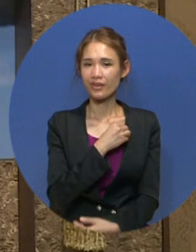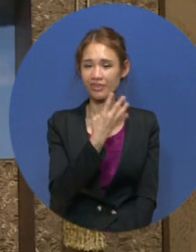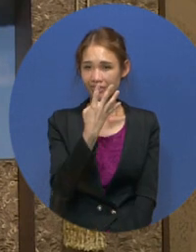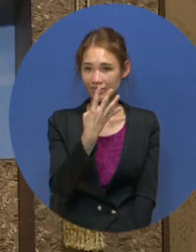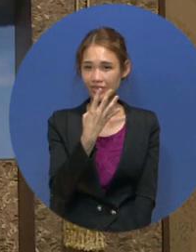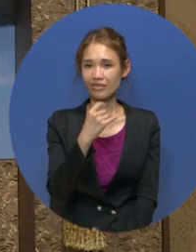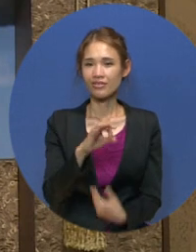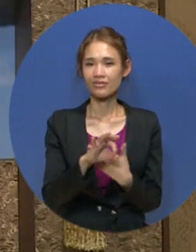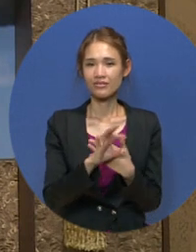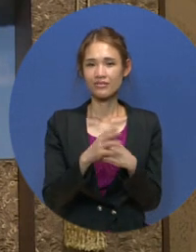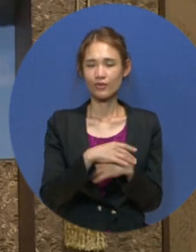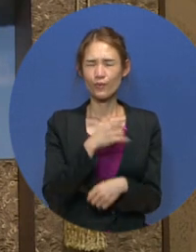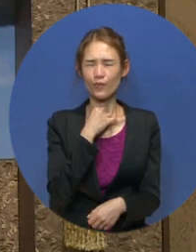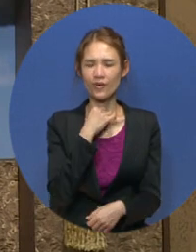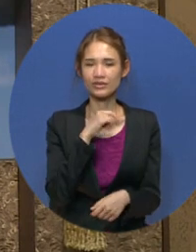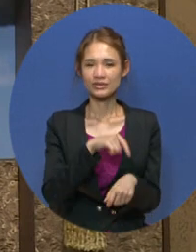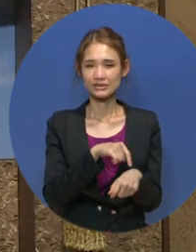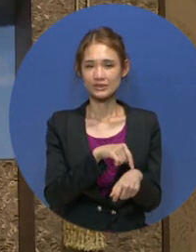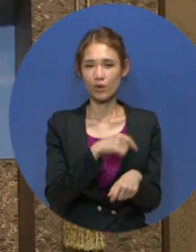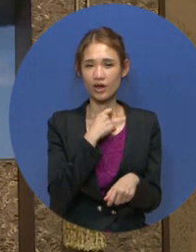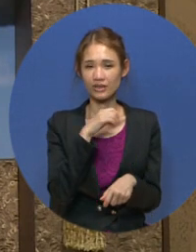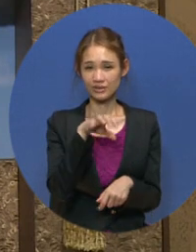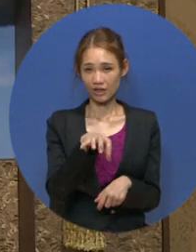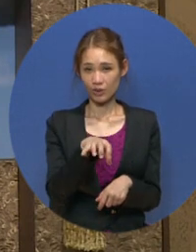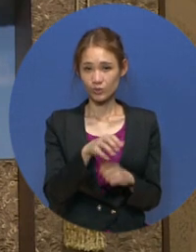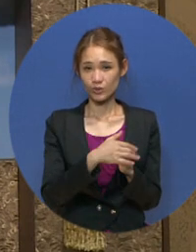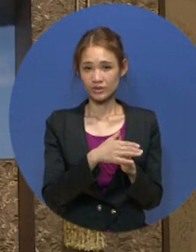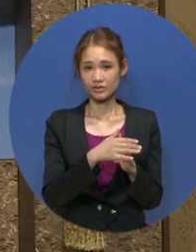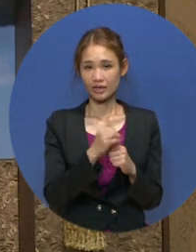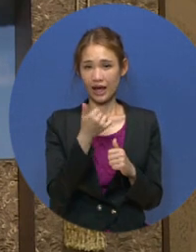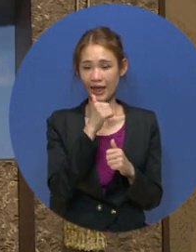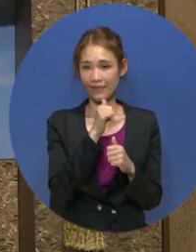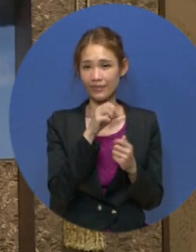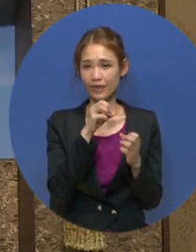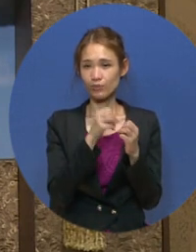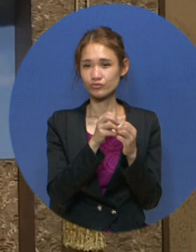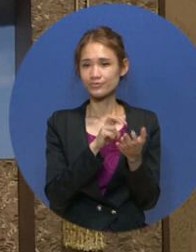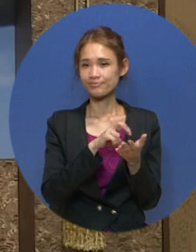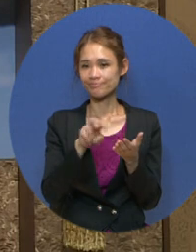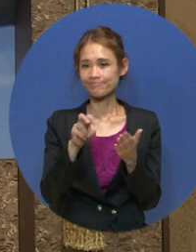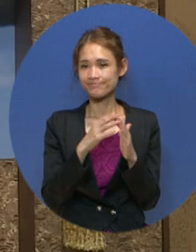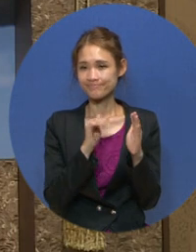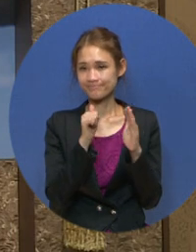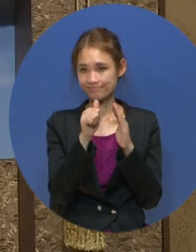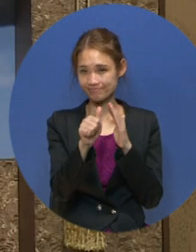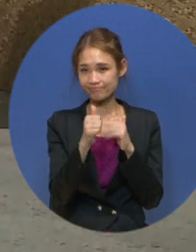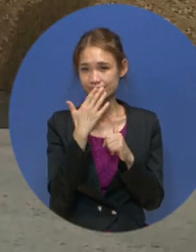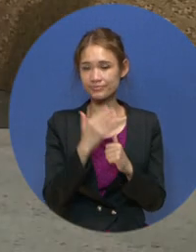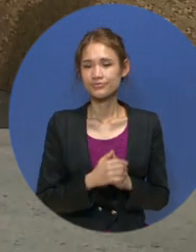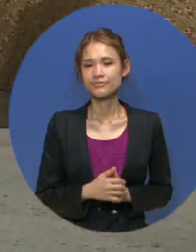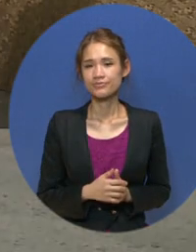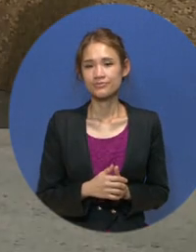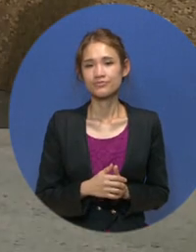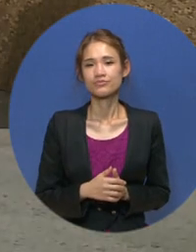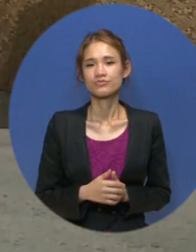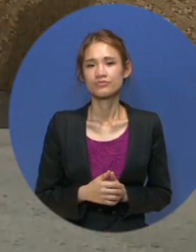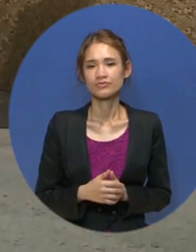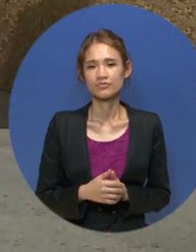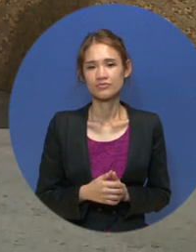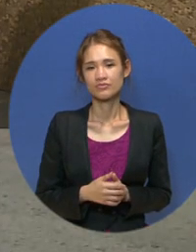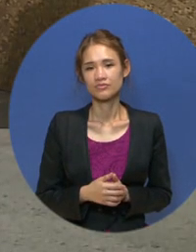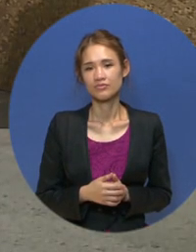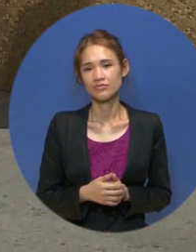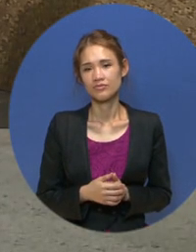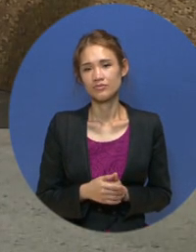번이면 원하는 시간과 장소에 저희가 안내 문자를 드리고 방문이 가능합니다. 그래서 저는